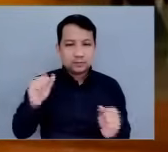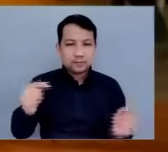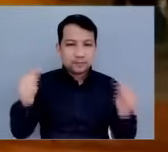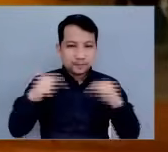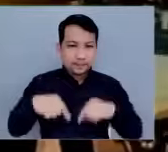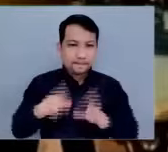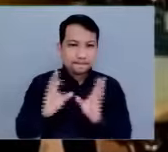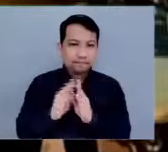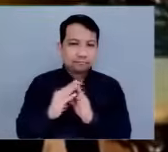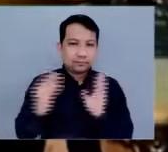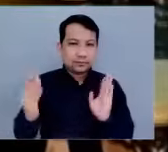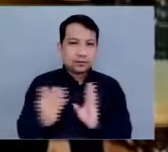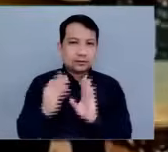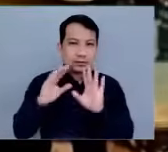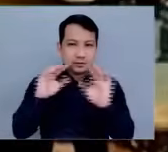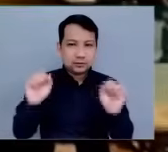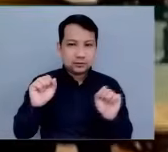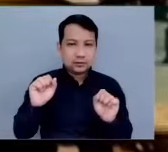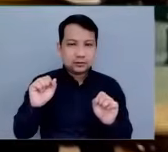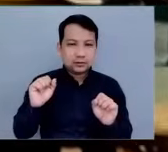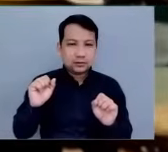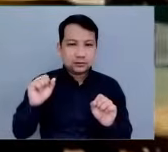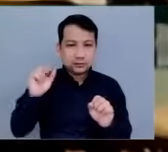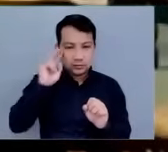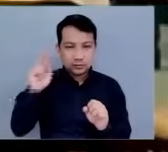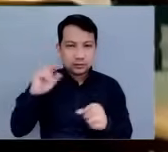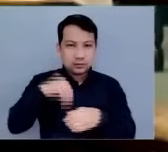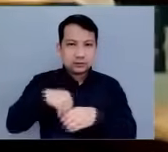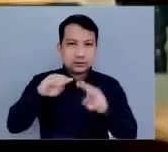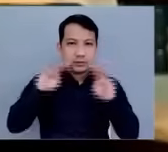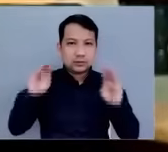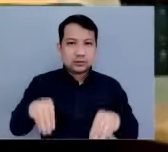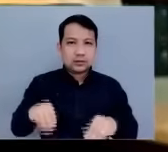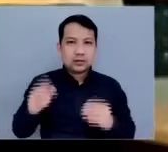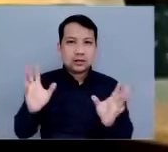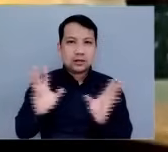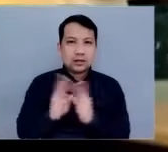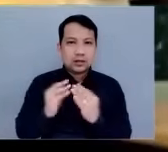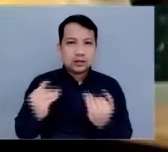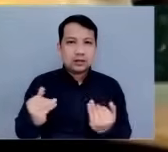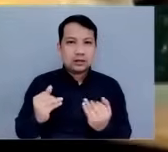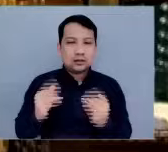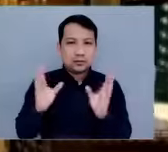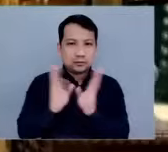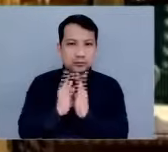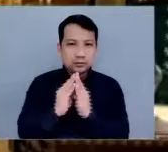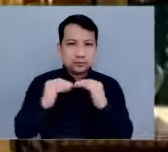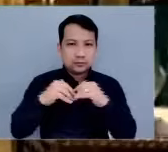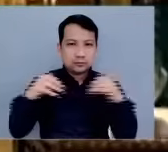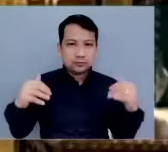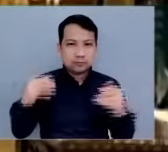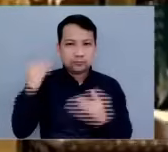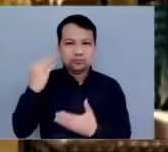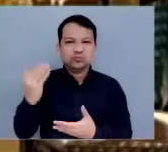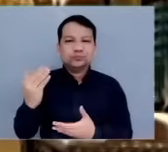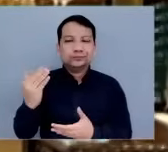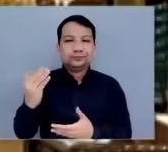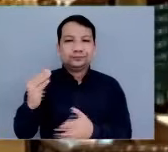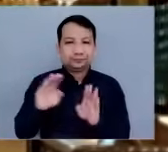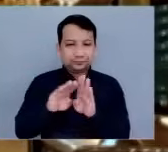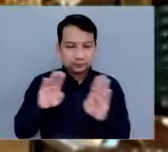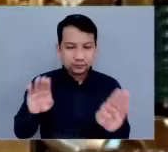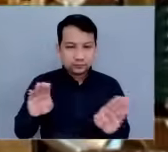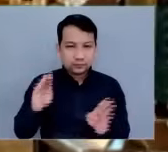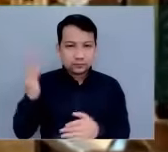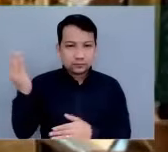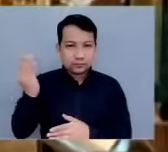ay sinalubong siya ni President Marcos dito na sa loob ng palasyo at nagkaroon sila ng isang bilateral meeting. Inabutan natin hanggang sa opening statement kung